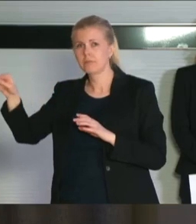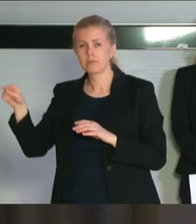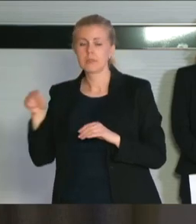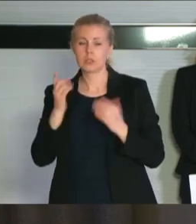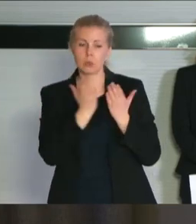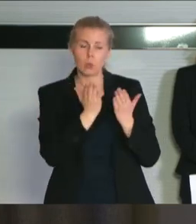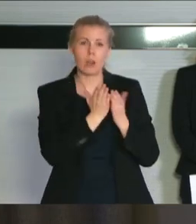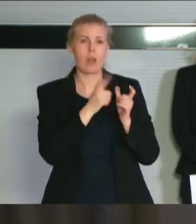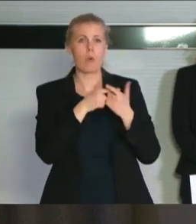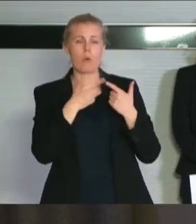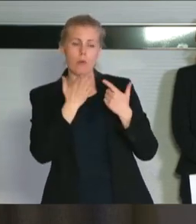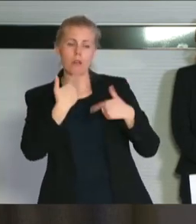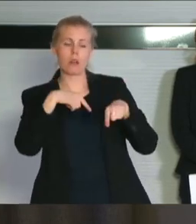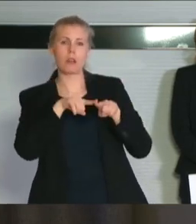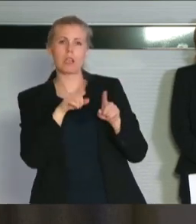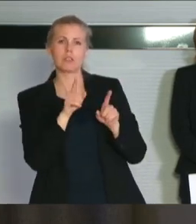som